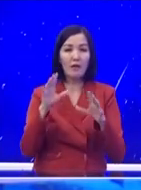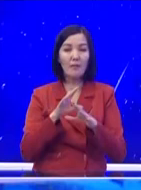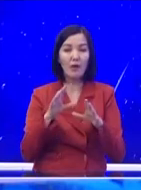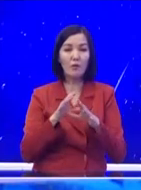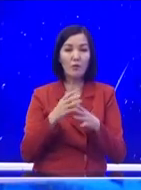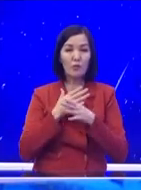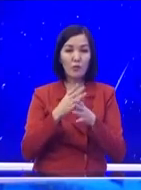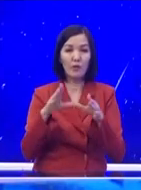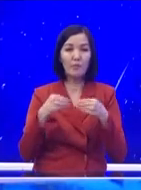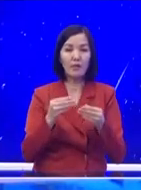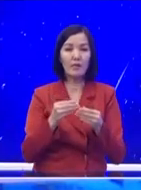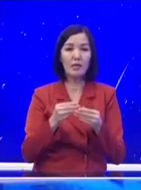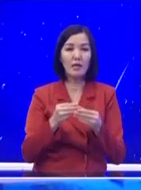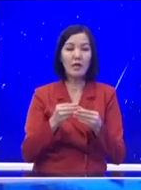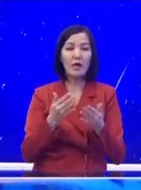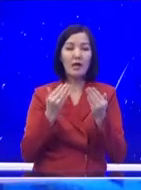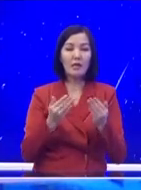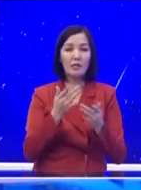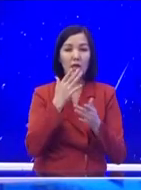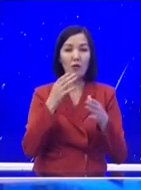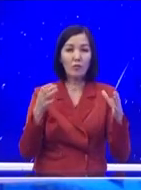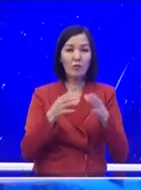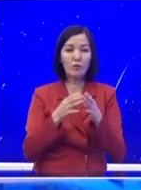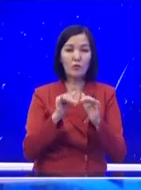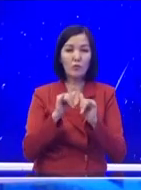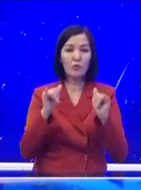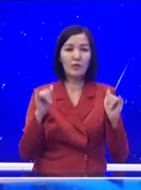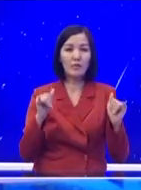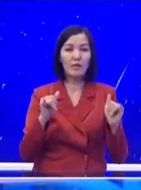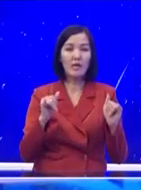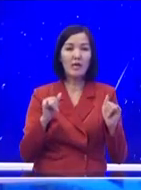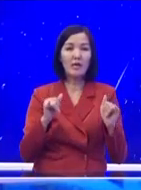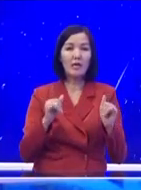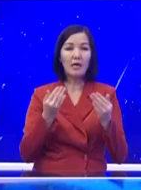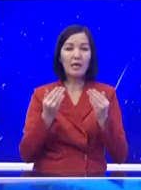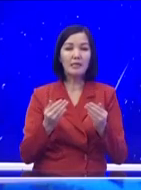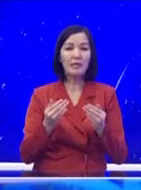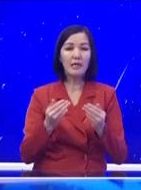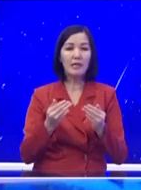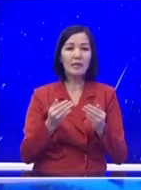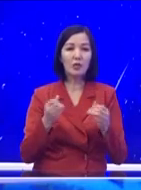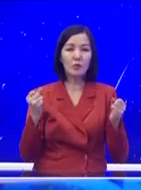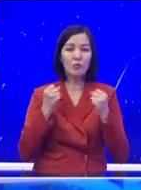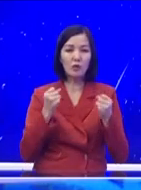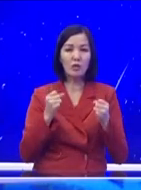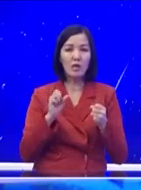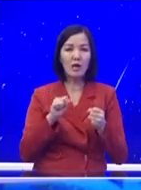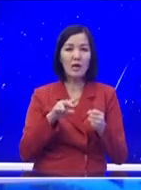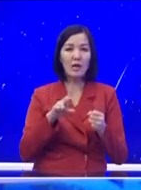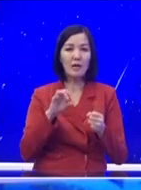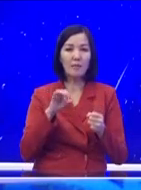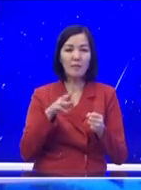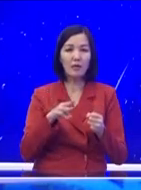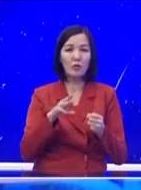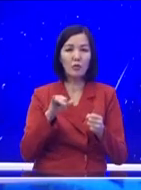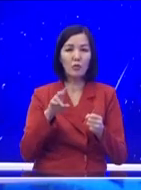ұлыстан бүгінде бір қауым ұлт өсіп, өнді. Ұрпақтары жергілікті жұрт намысын қорғап жүр. Бірі танымал спортшы Альберт